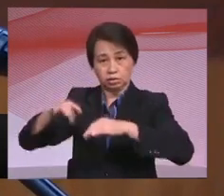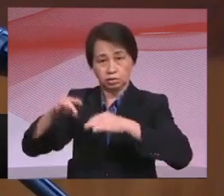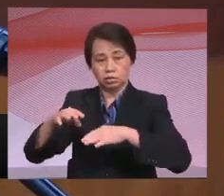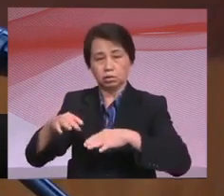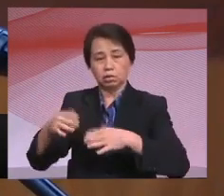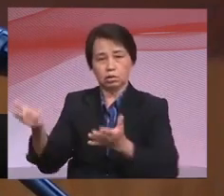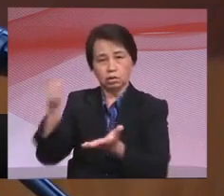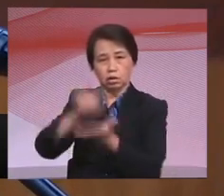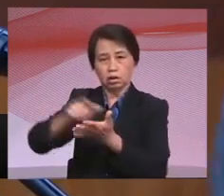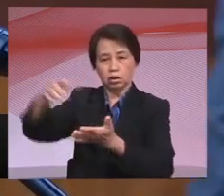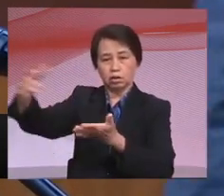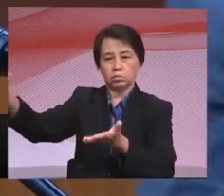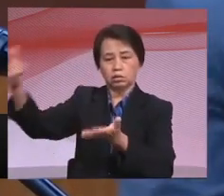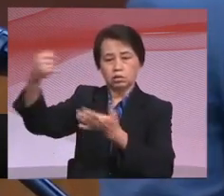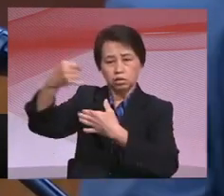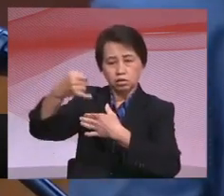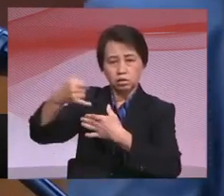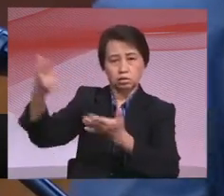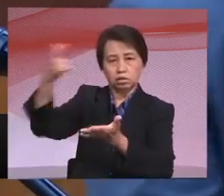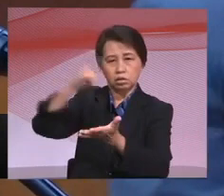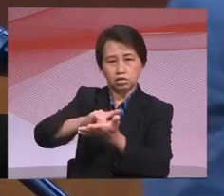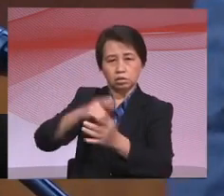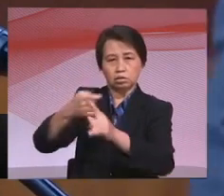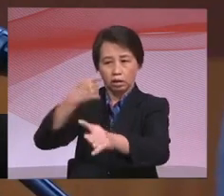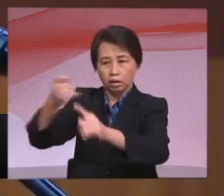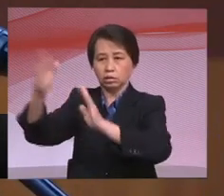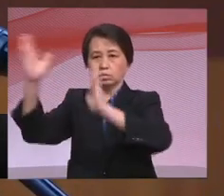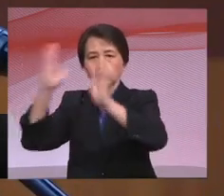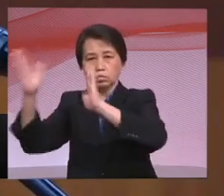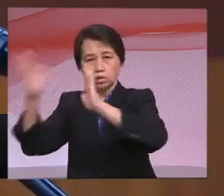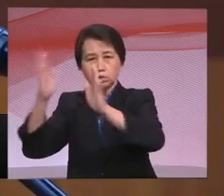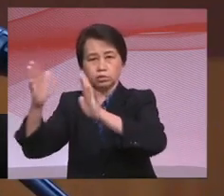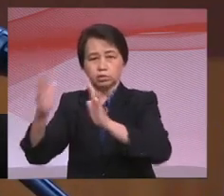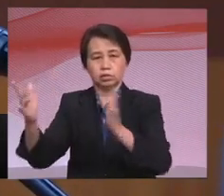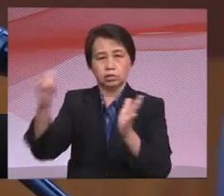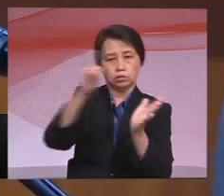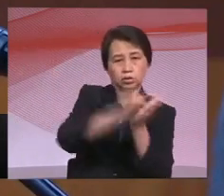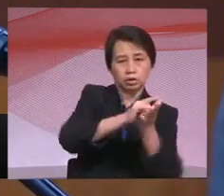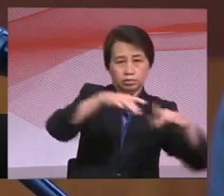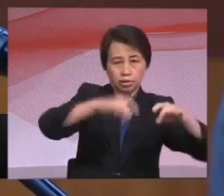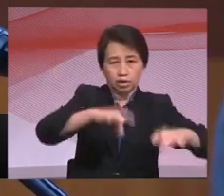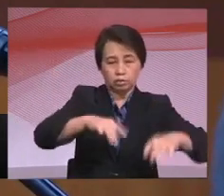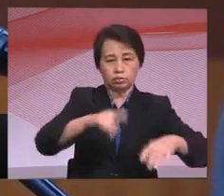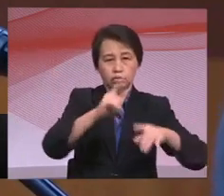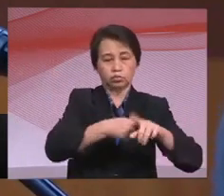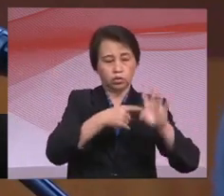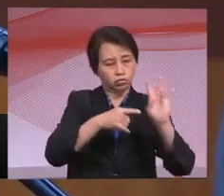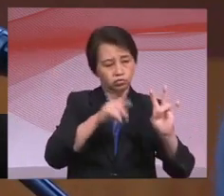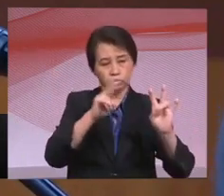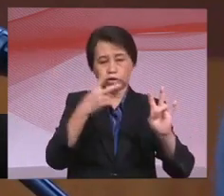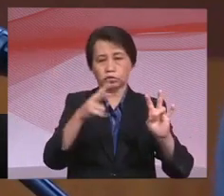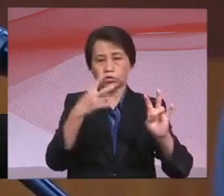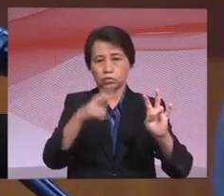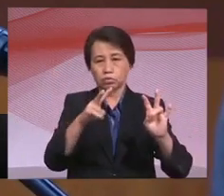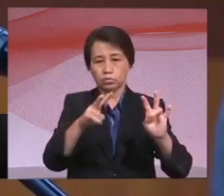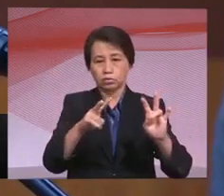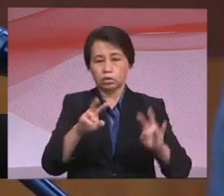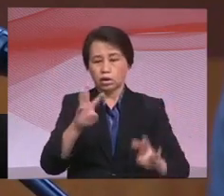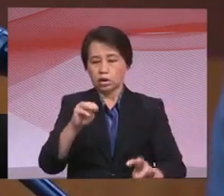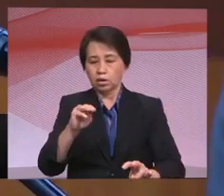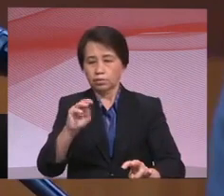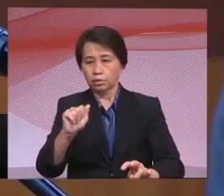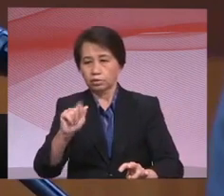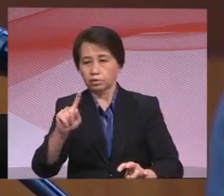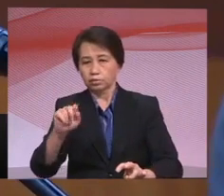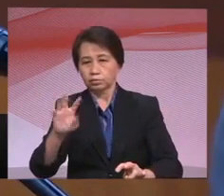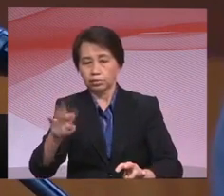yang datang dari Malaysia, iaitu MH125 yang tiba di Australia pada Julai 12 dan juga MH141 yang